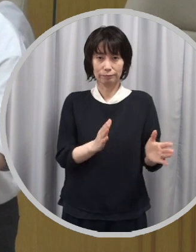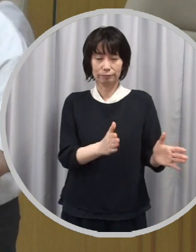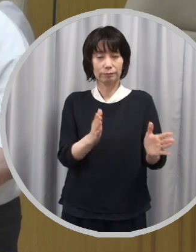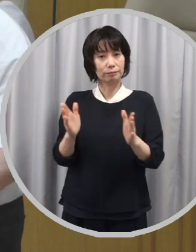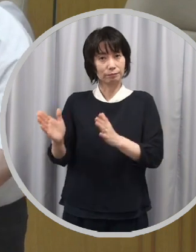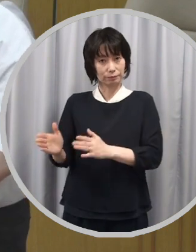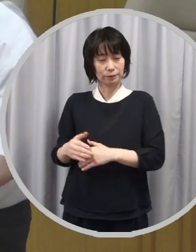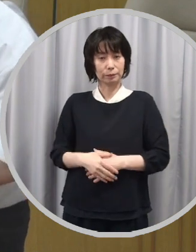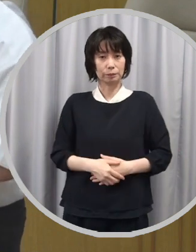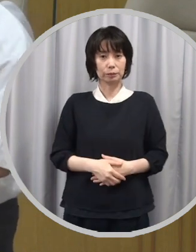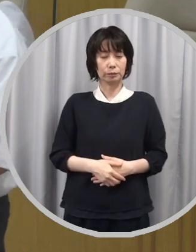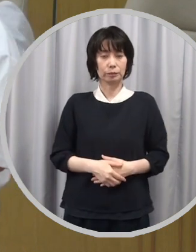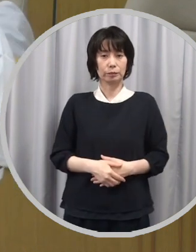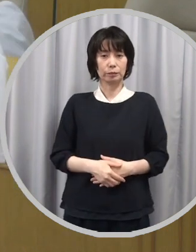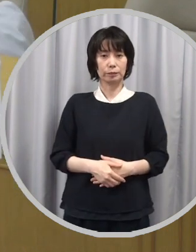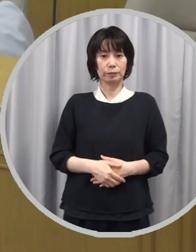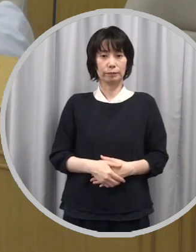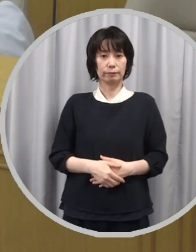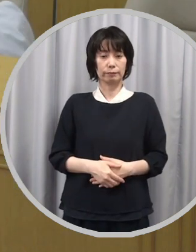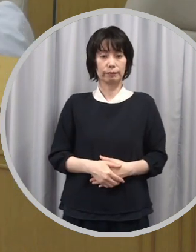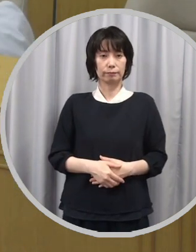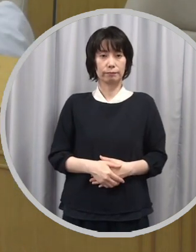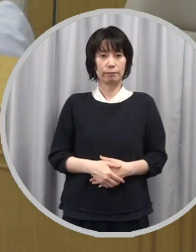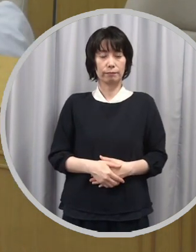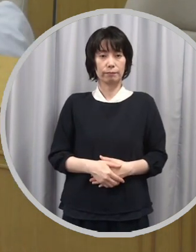ただきます。